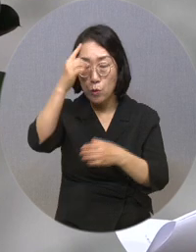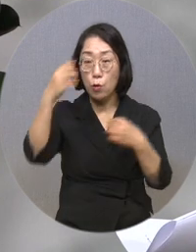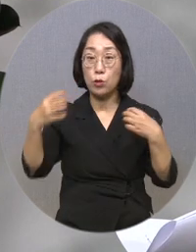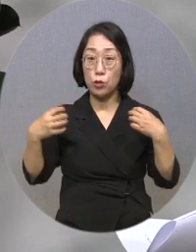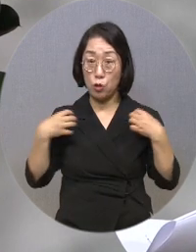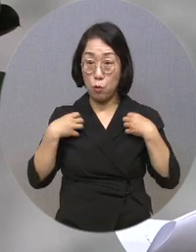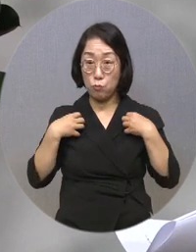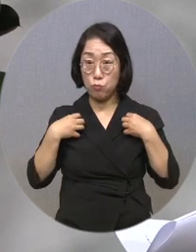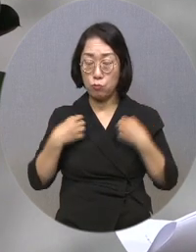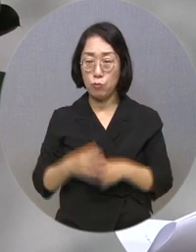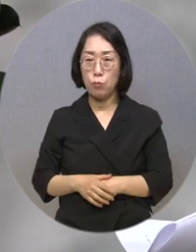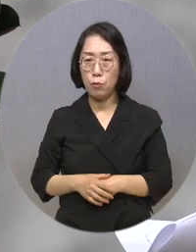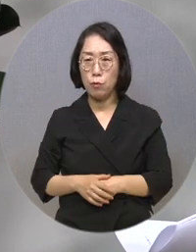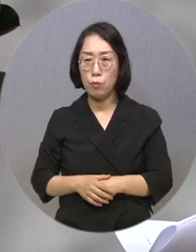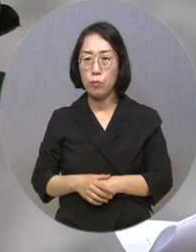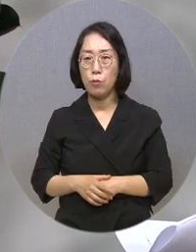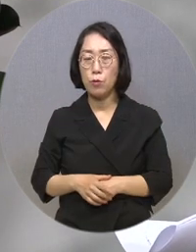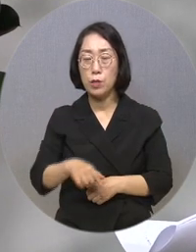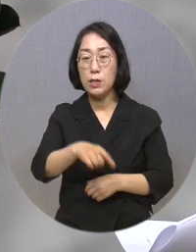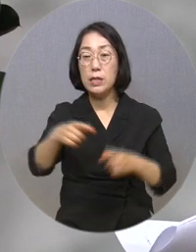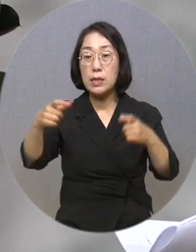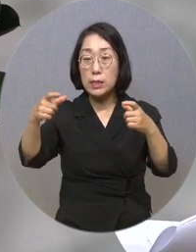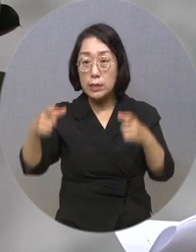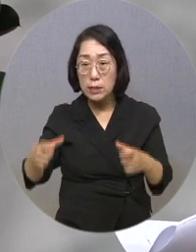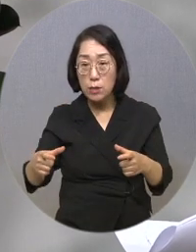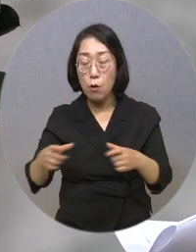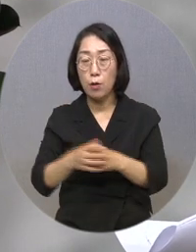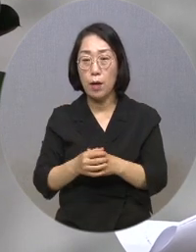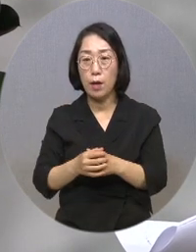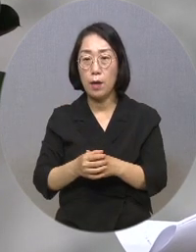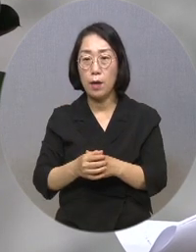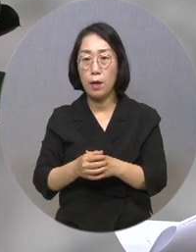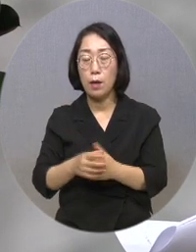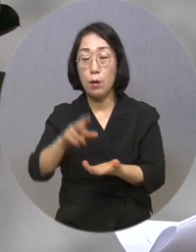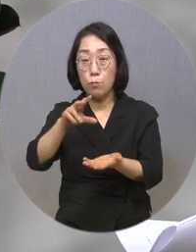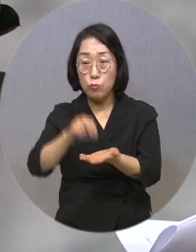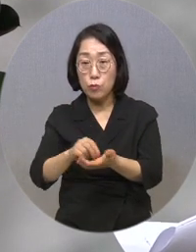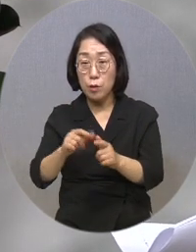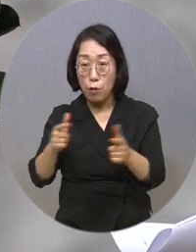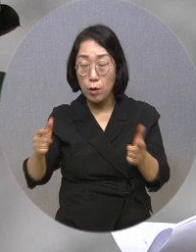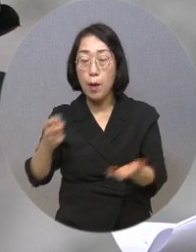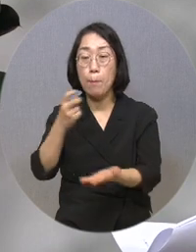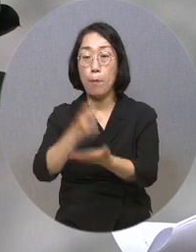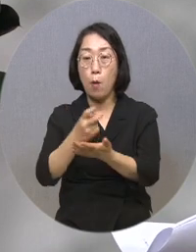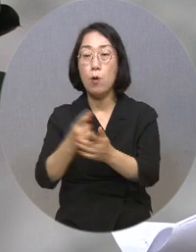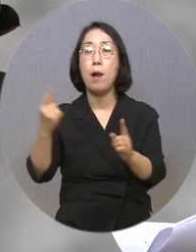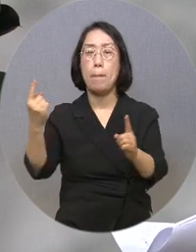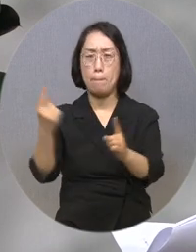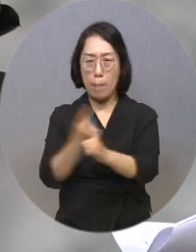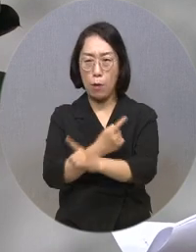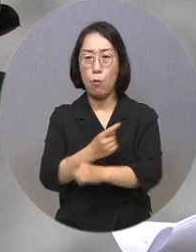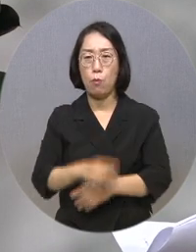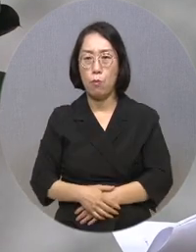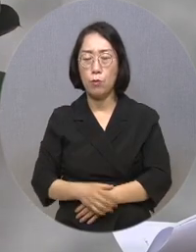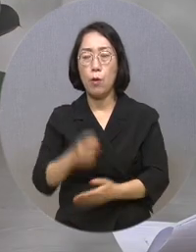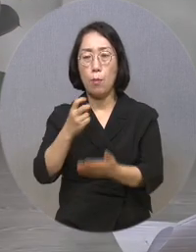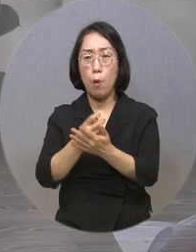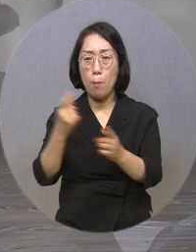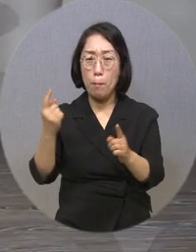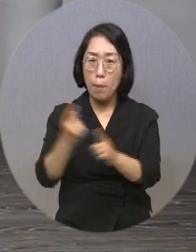이 과밀 억제 권역에 문제가 있는 법을 개정하거나. 근데 법을 개정하기 쉽지